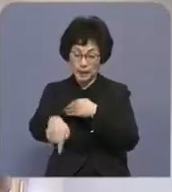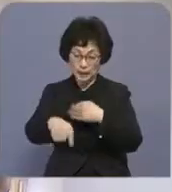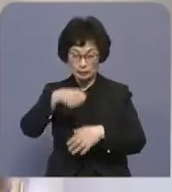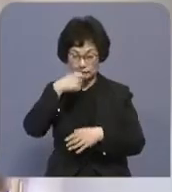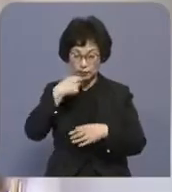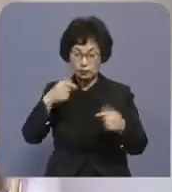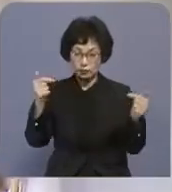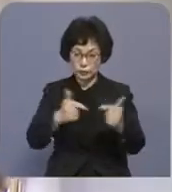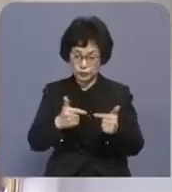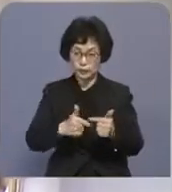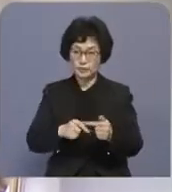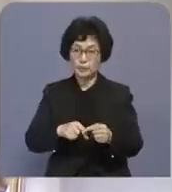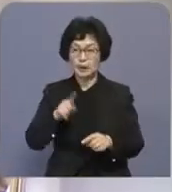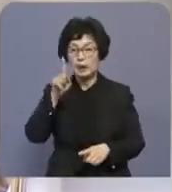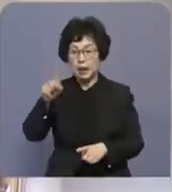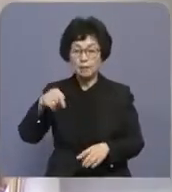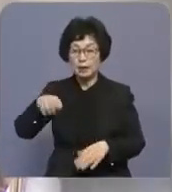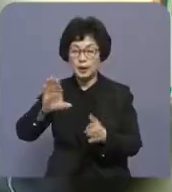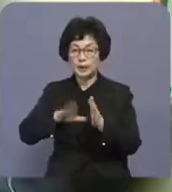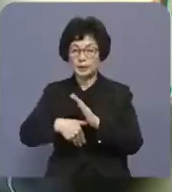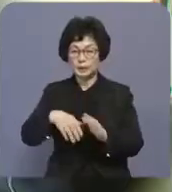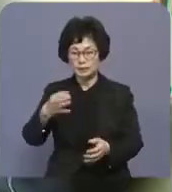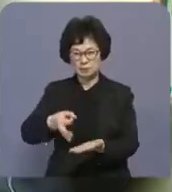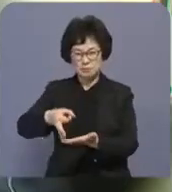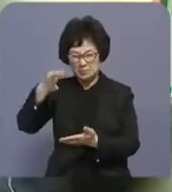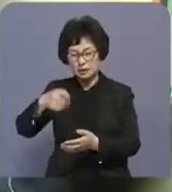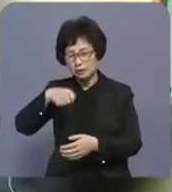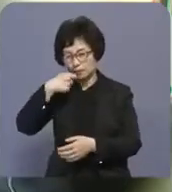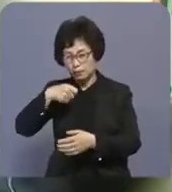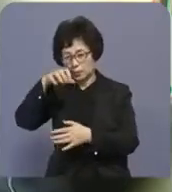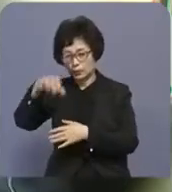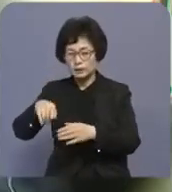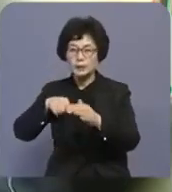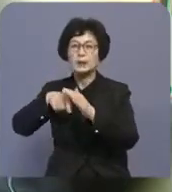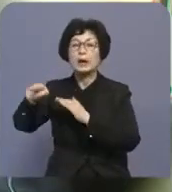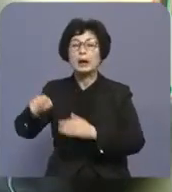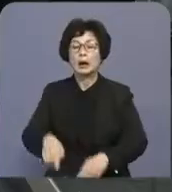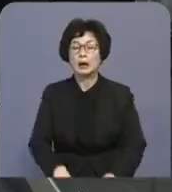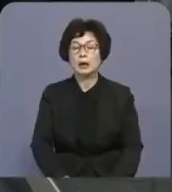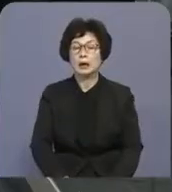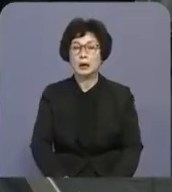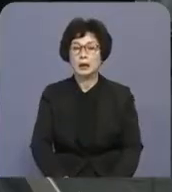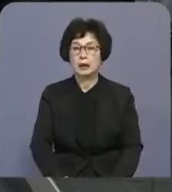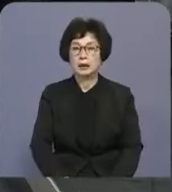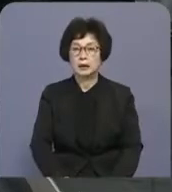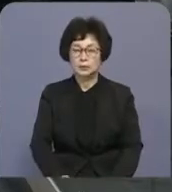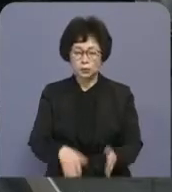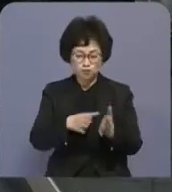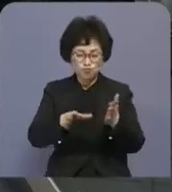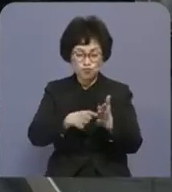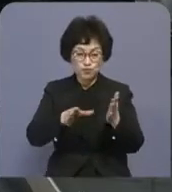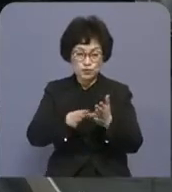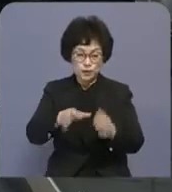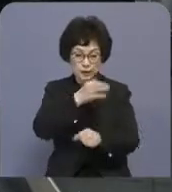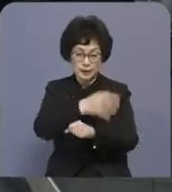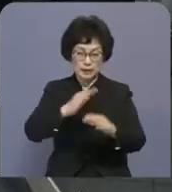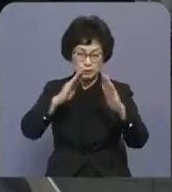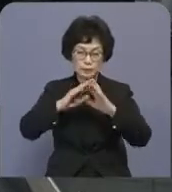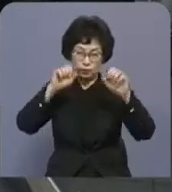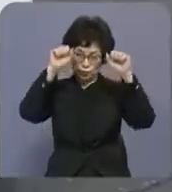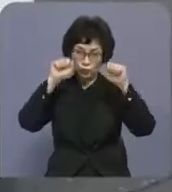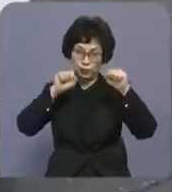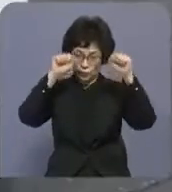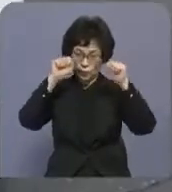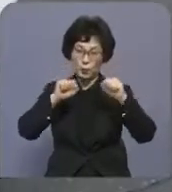줄었지만 한 번 갈 때 고급 식당을 찾는 경향이 뚜렷해졌습니다. 또 기구를 구입해 집에서 운동하는